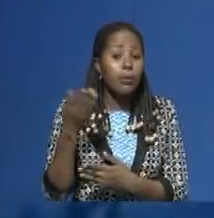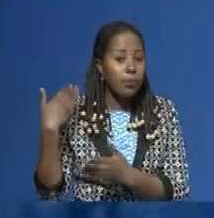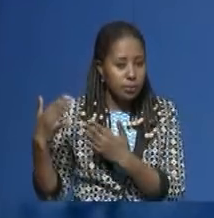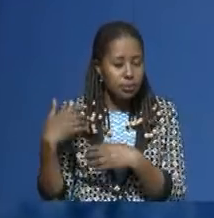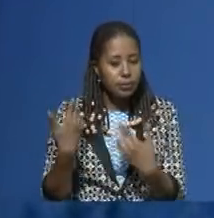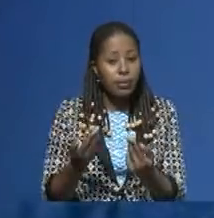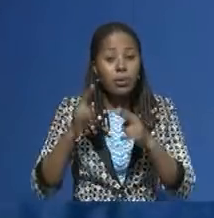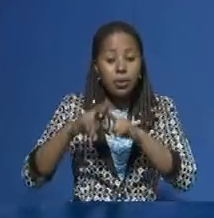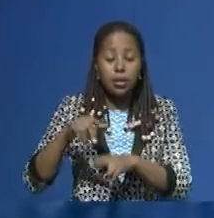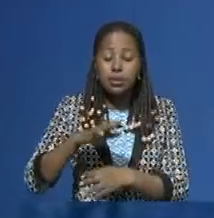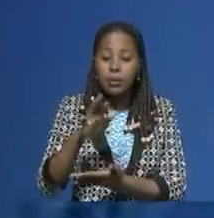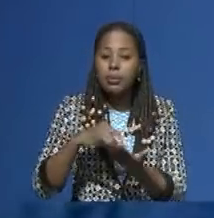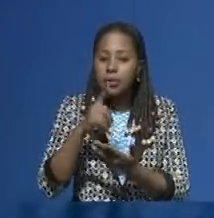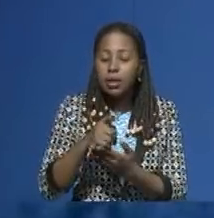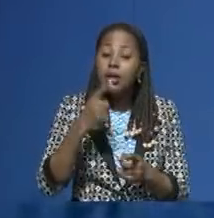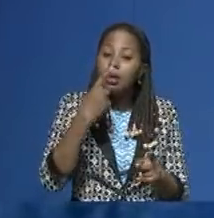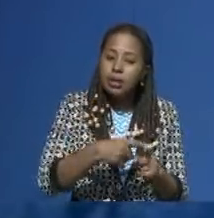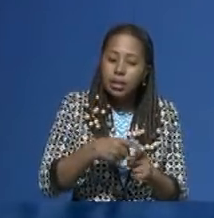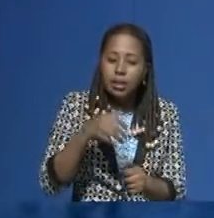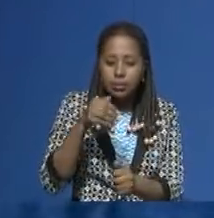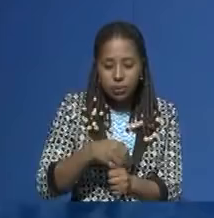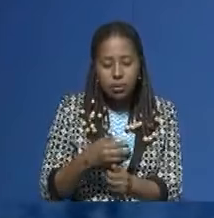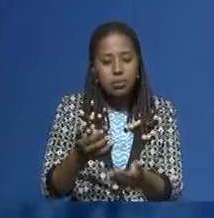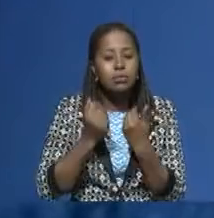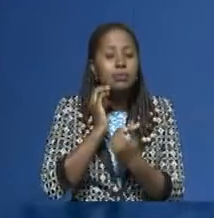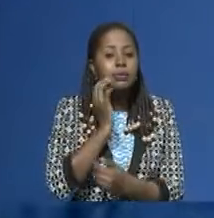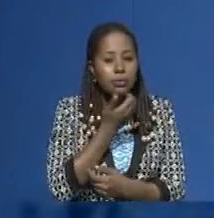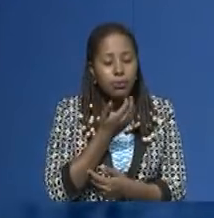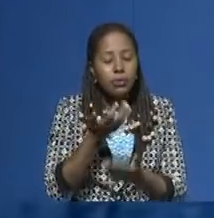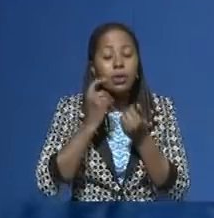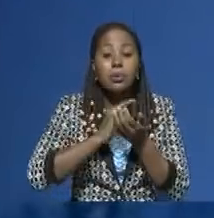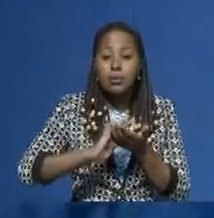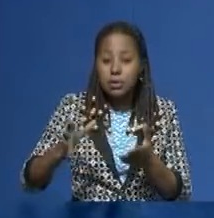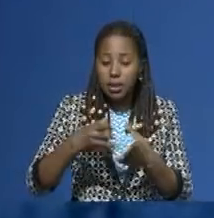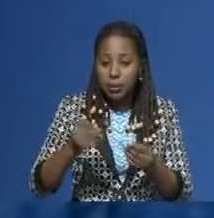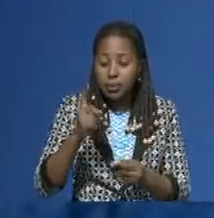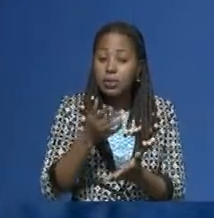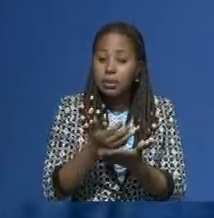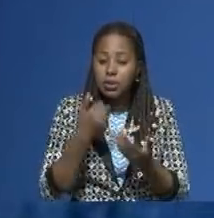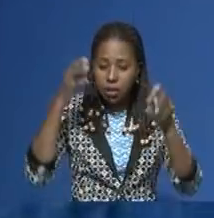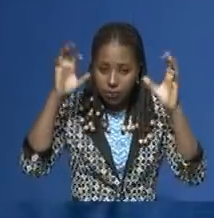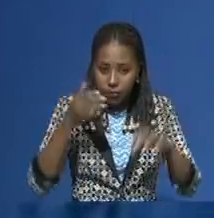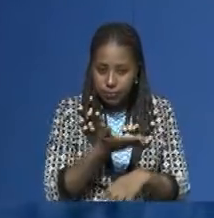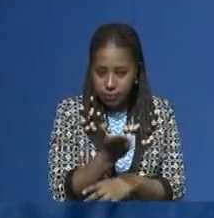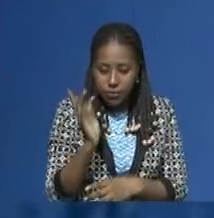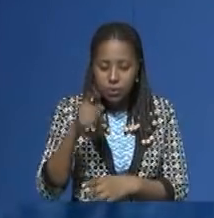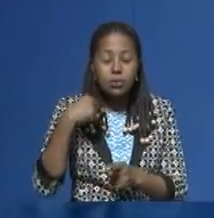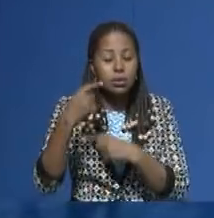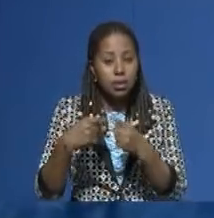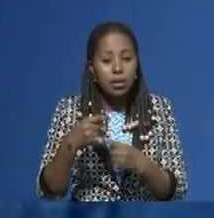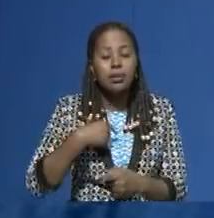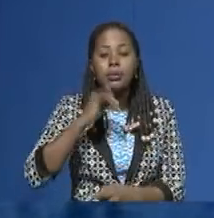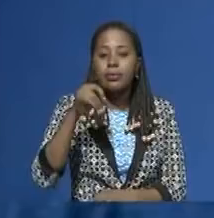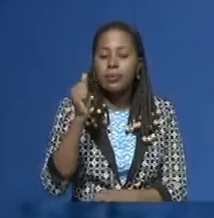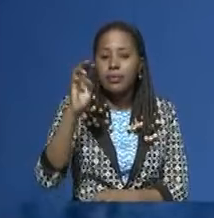uliopita. Hivyo wakazi wa maeneo haya Ilinde na Mtwara wanapaswa kuchukua hatua stahiki kujepusha na madhara ambayo yanasababishwa na mvua hizo ambazo zinaendelea kunyesha.